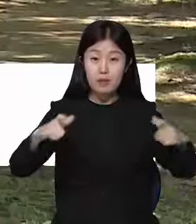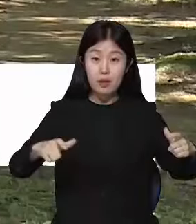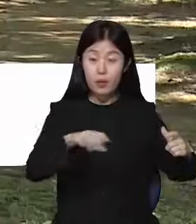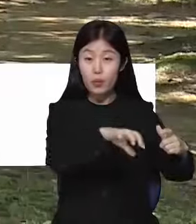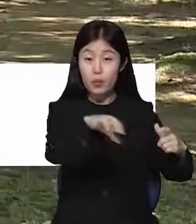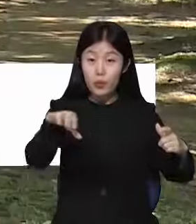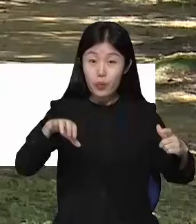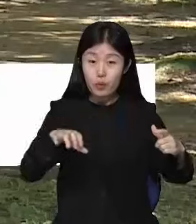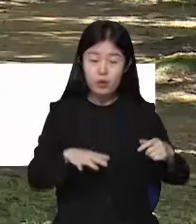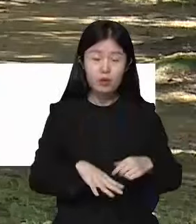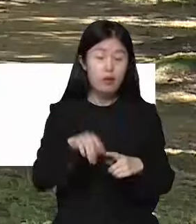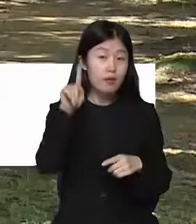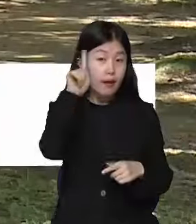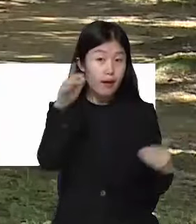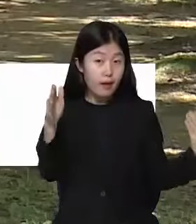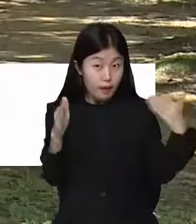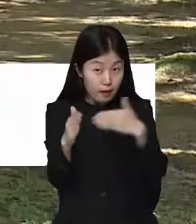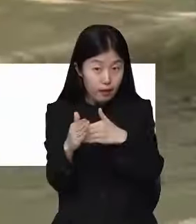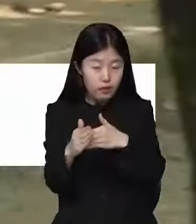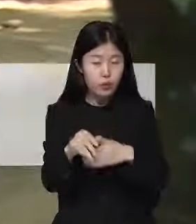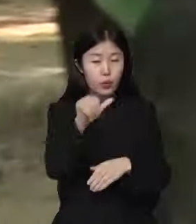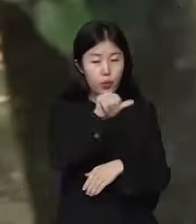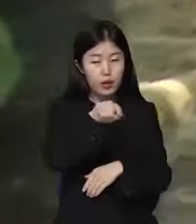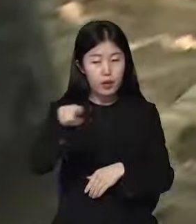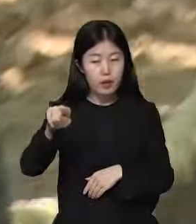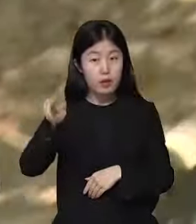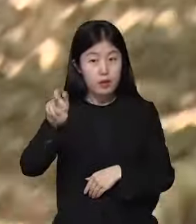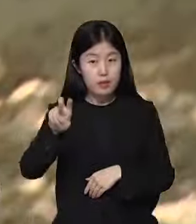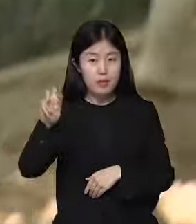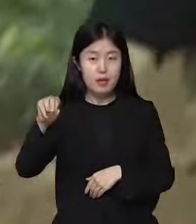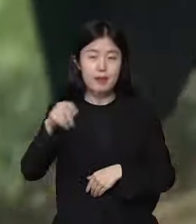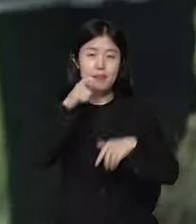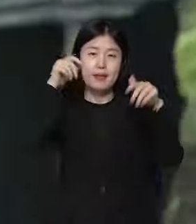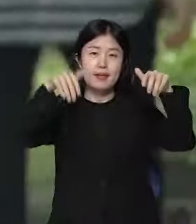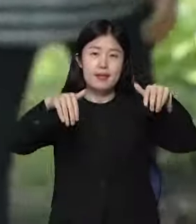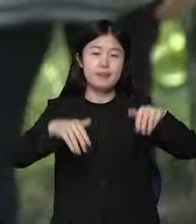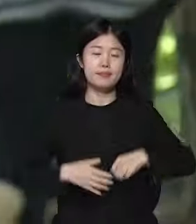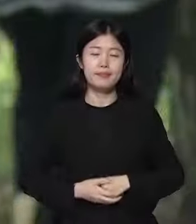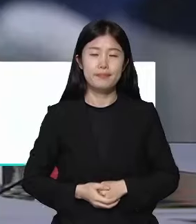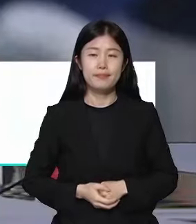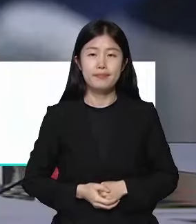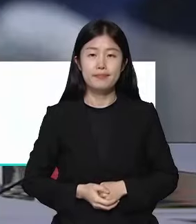내일까지 5에서 20mm의 비가 내릴 것으로 예보됐습니다.